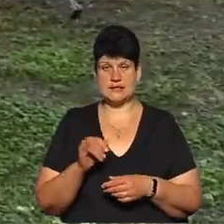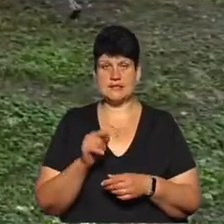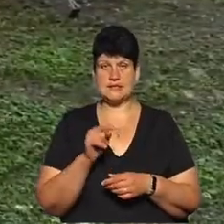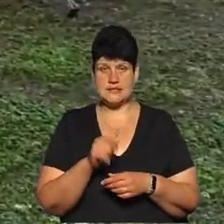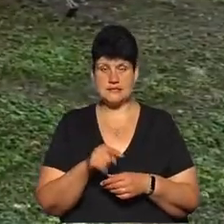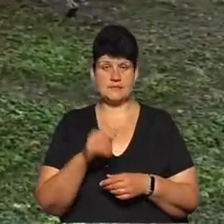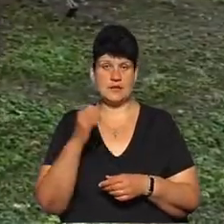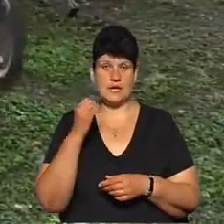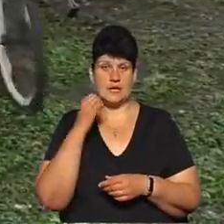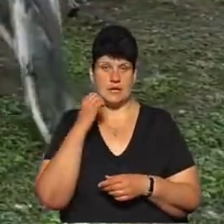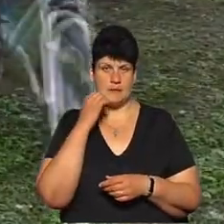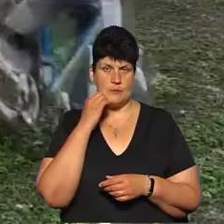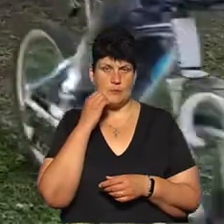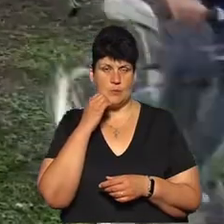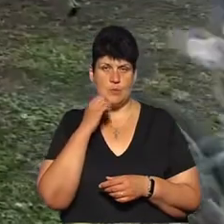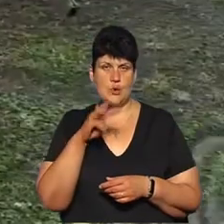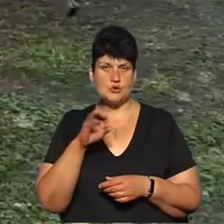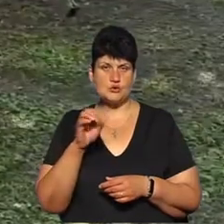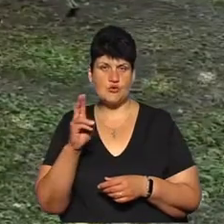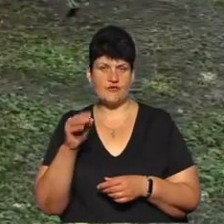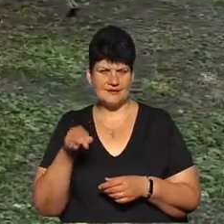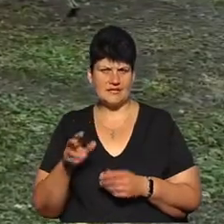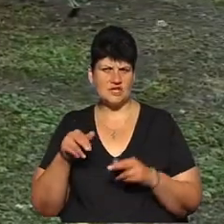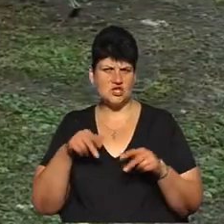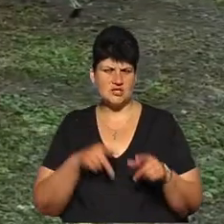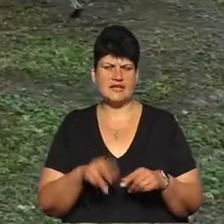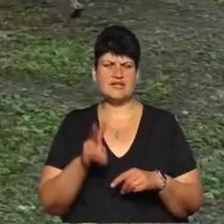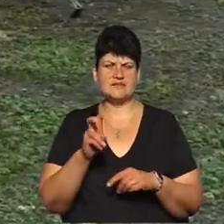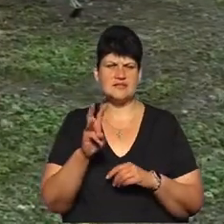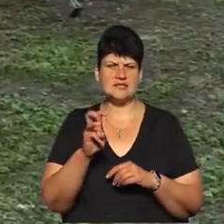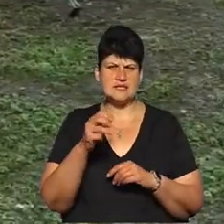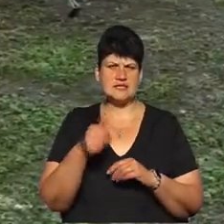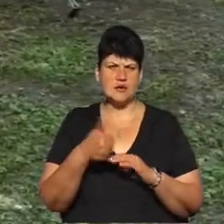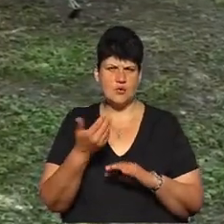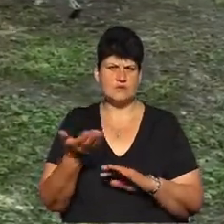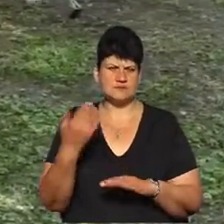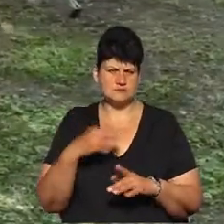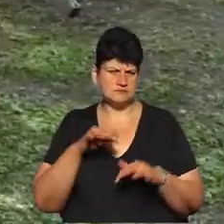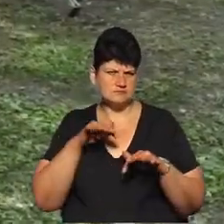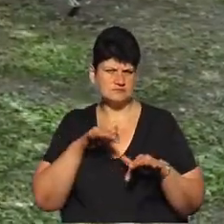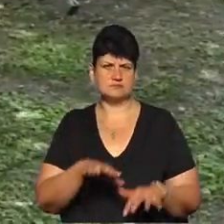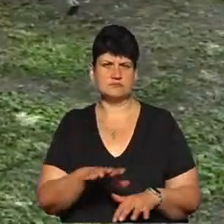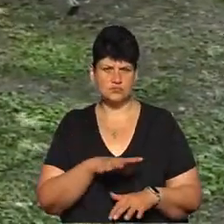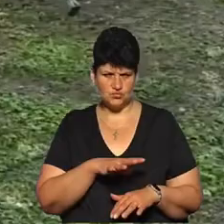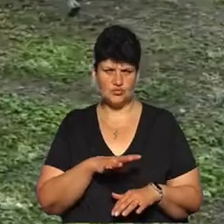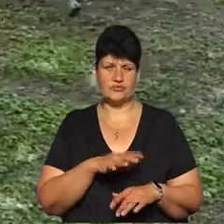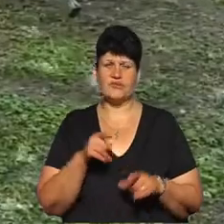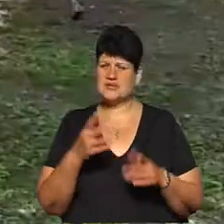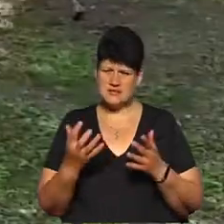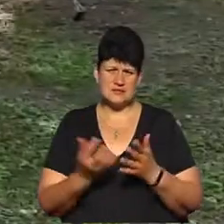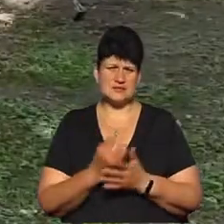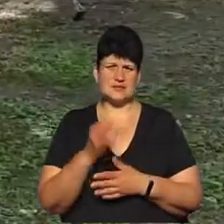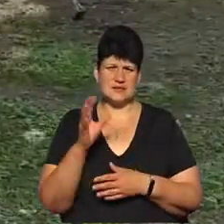йшли і зараз йдуть, вони так само йшли і 200, і 300 років. І все це знайдете в історії нашого